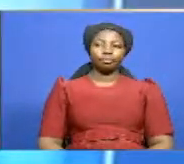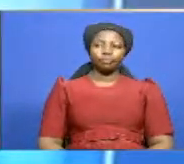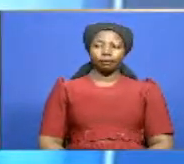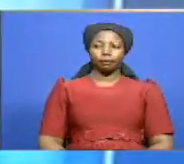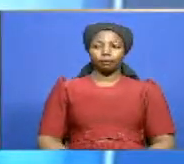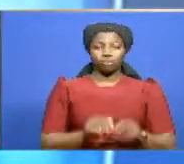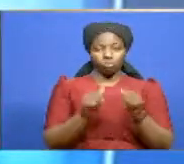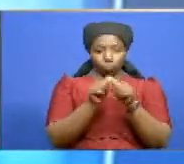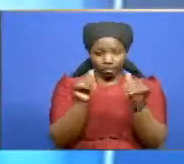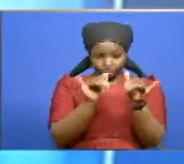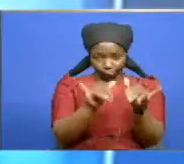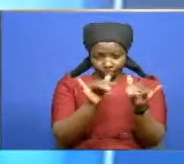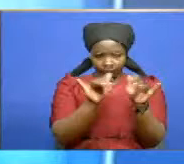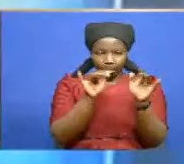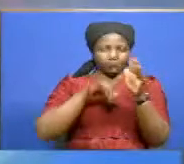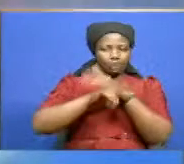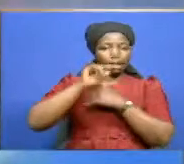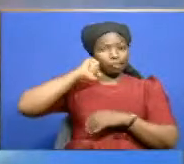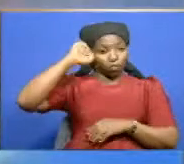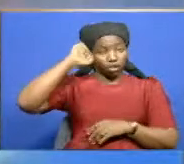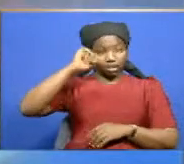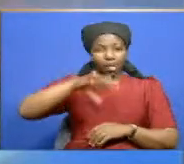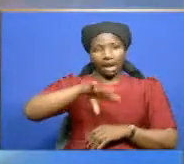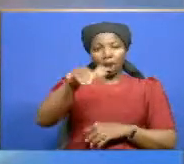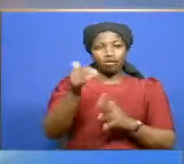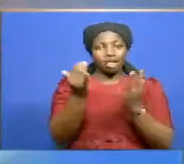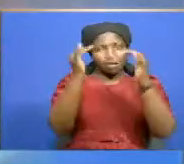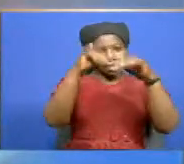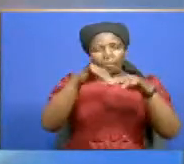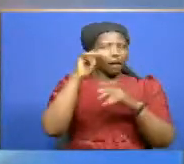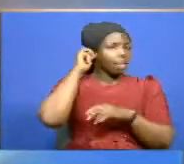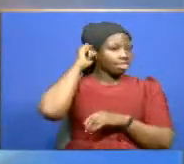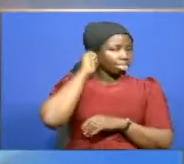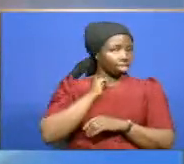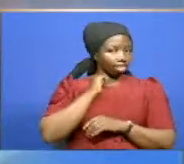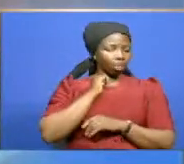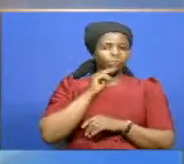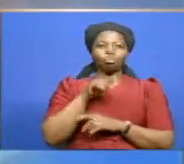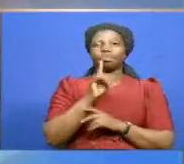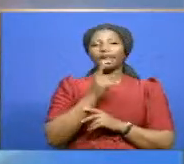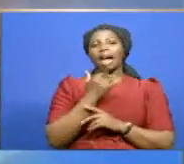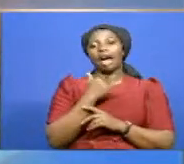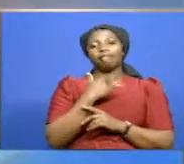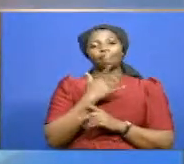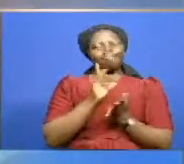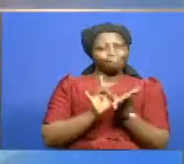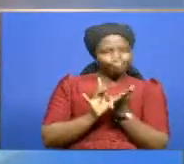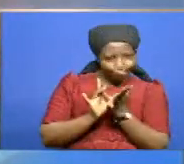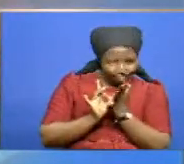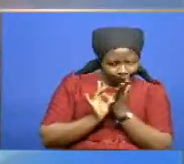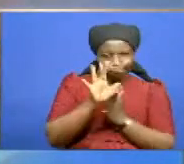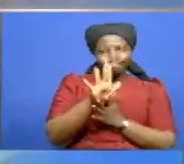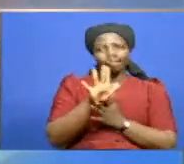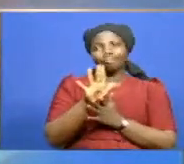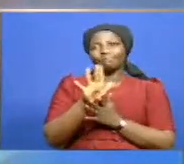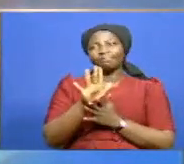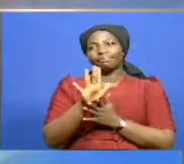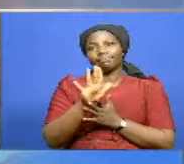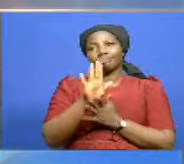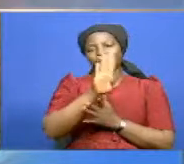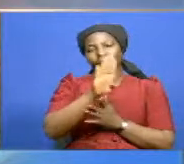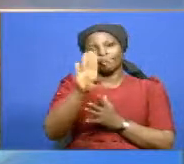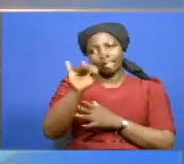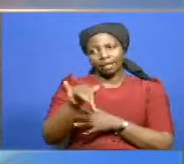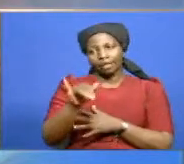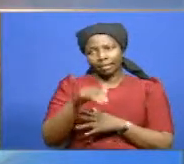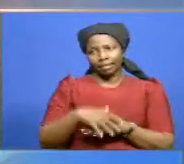Na tukisalia kwenye siasa ni kuwa bunge la kaunti ya Nandi limekuwa la pili kukatalia mbali mswada wa marekebisho ya katiba wa mwaka